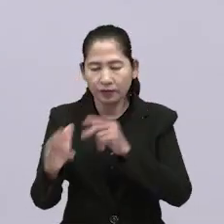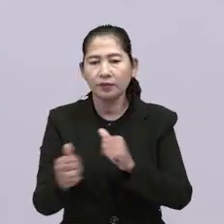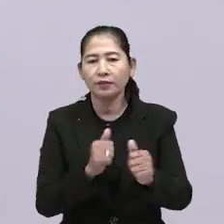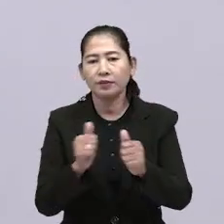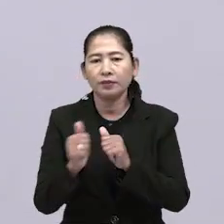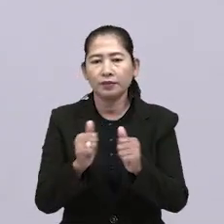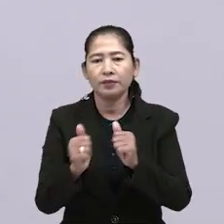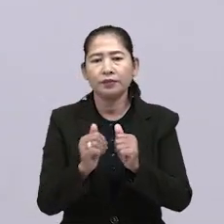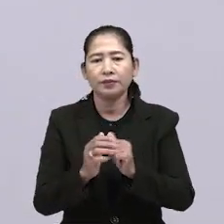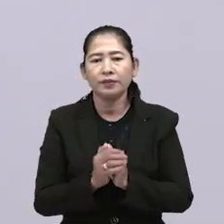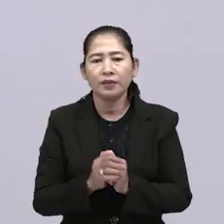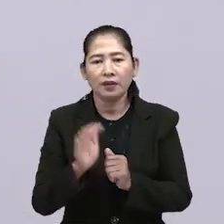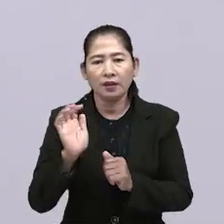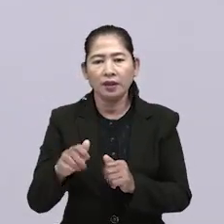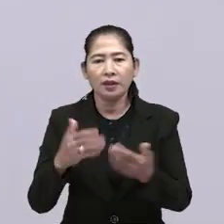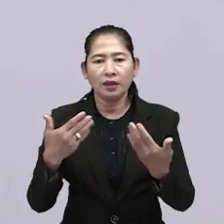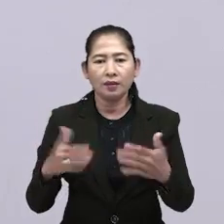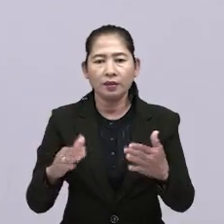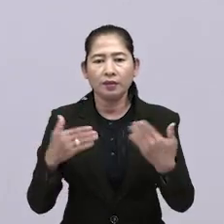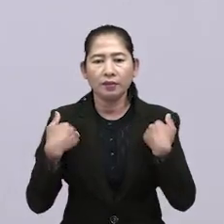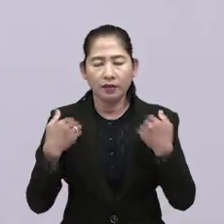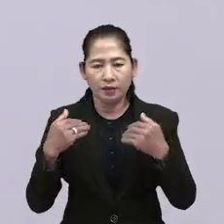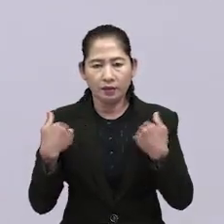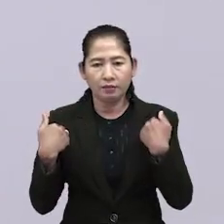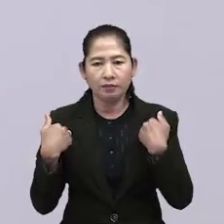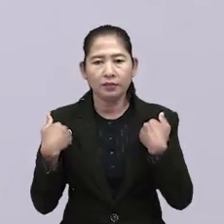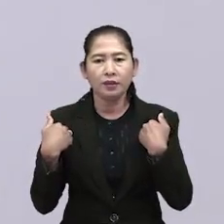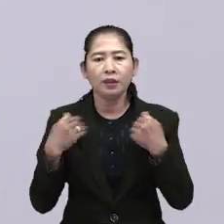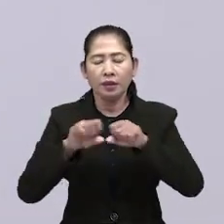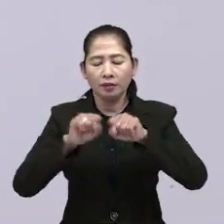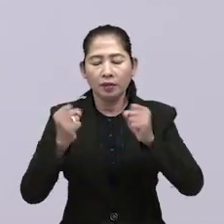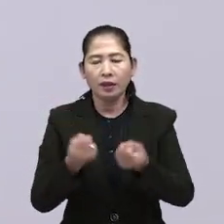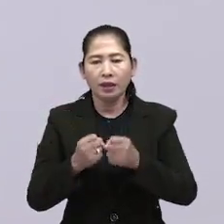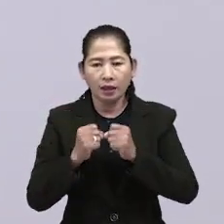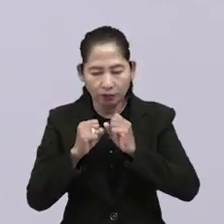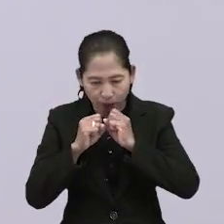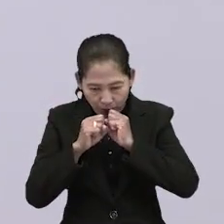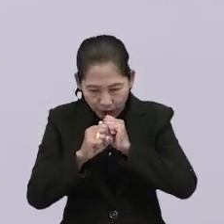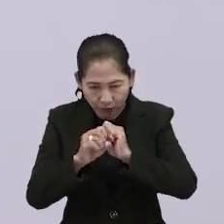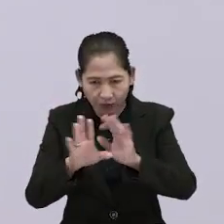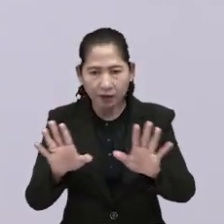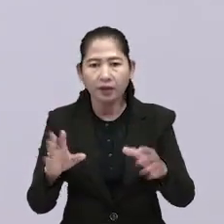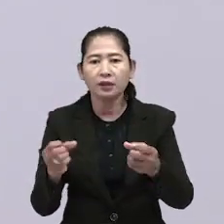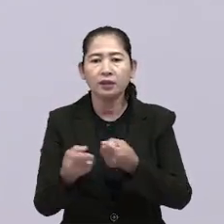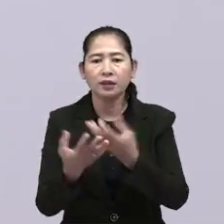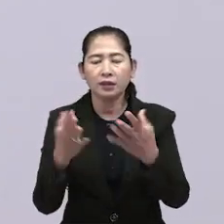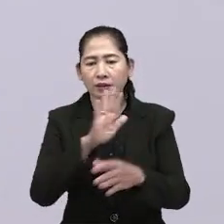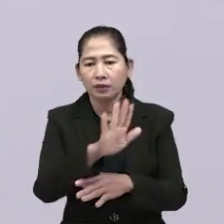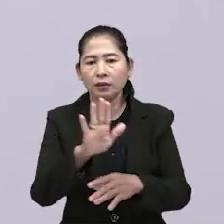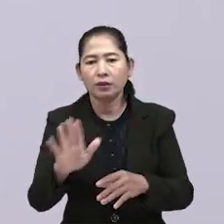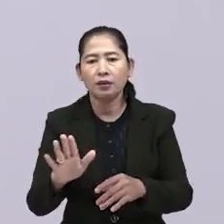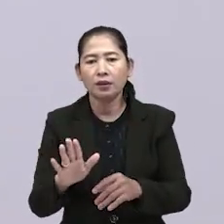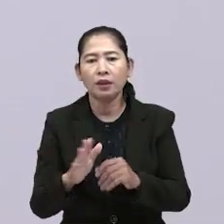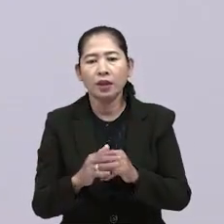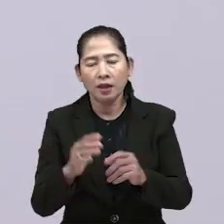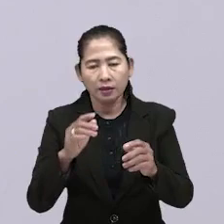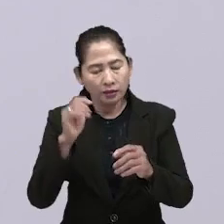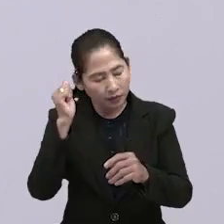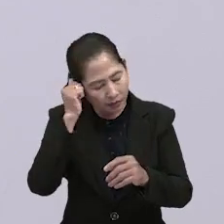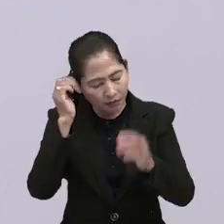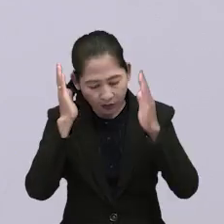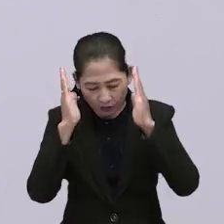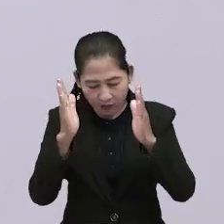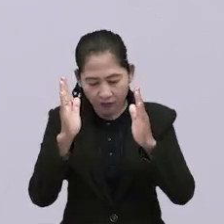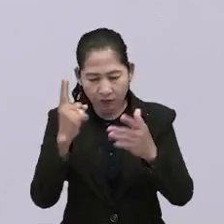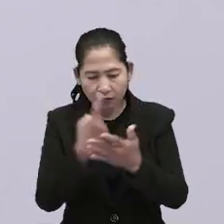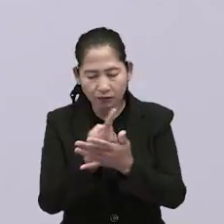dụng chân nâng kỳ là. Chà hay dương ảnh mình bản đài sắp sai chỉ tràn tiện là con á. Chân xong con tặng ở khả nha. Mấy ta dựa chất